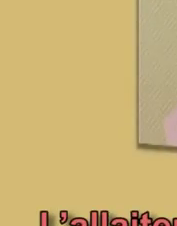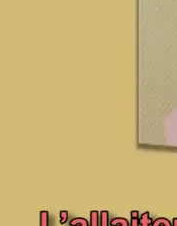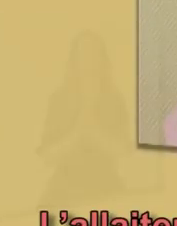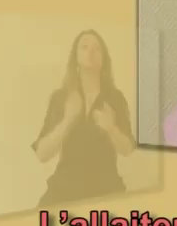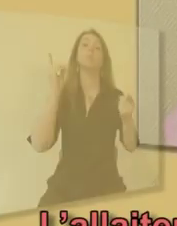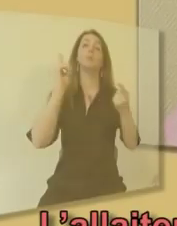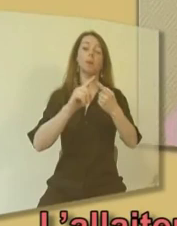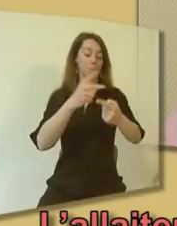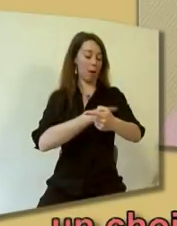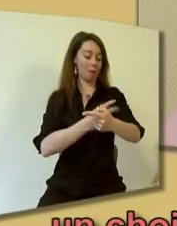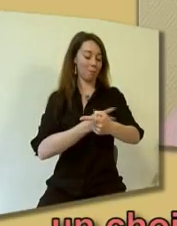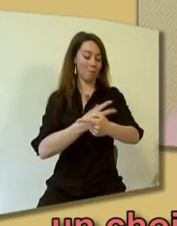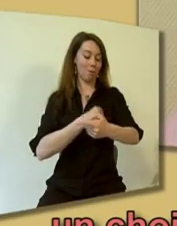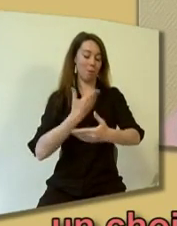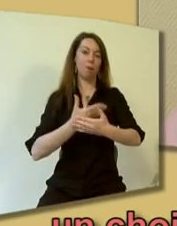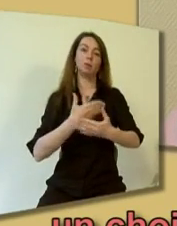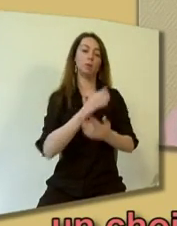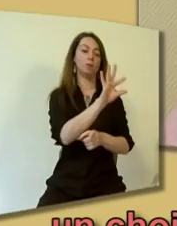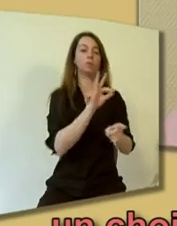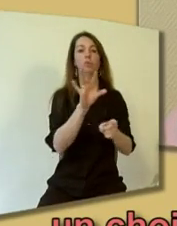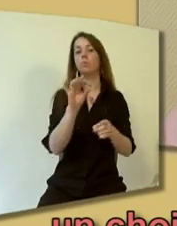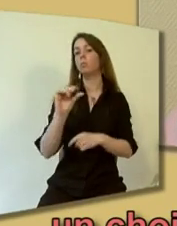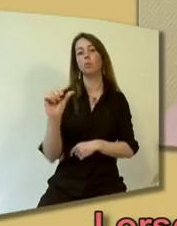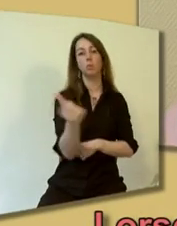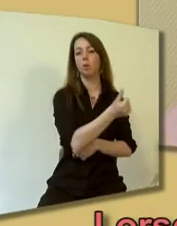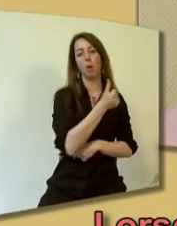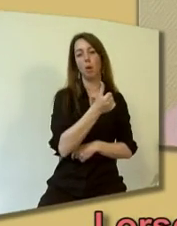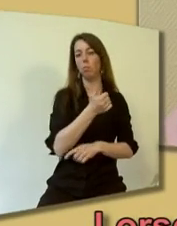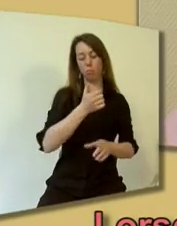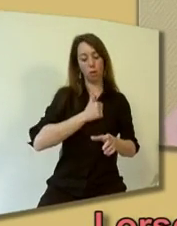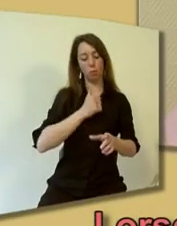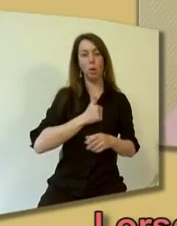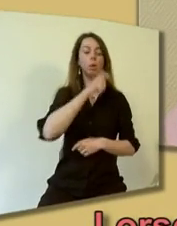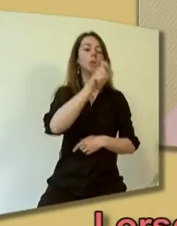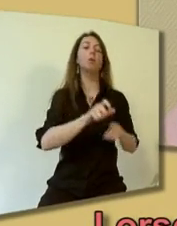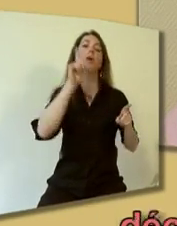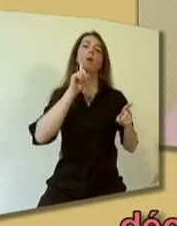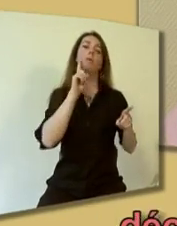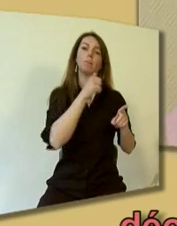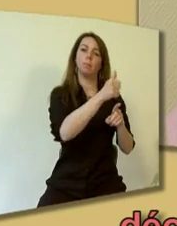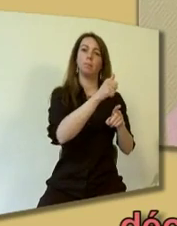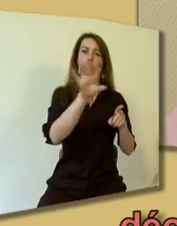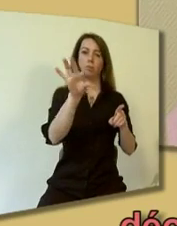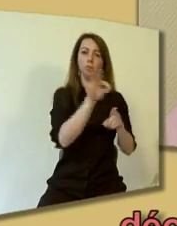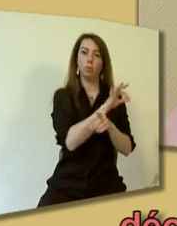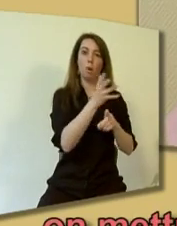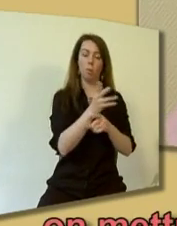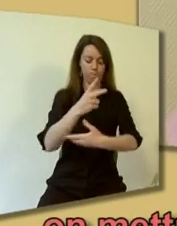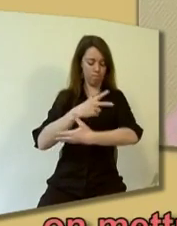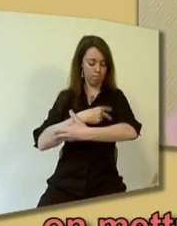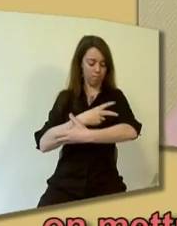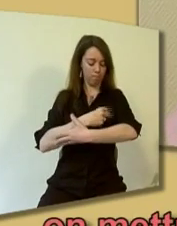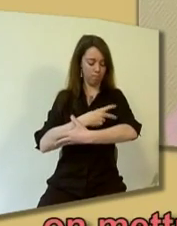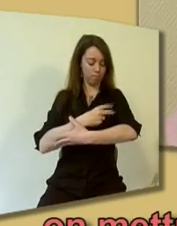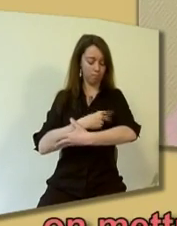L'allaitement maternel est un choix très personnel. Une femme qui décide d'allaiter, on mettra